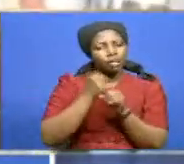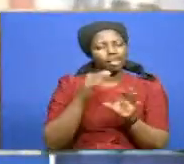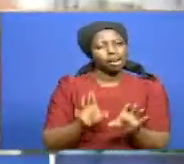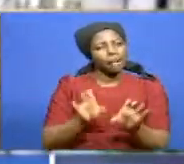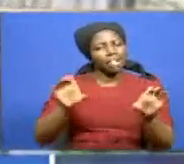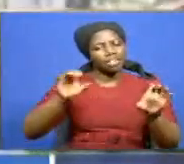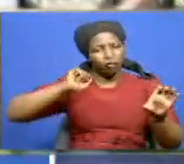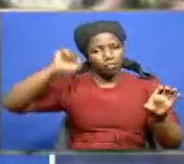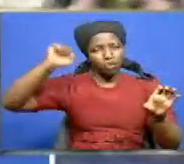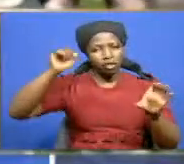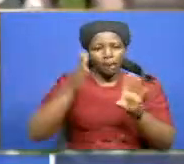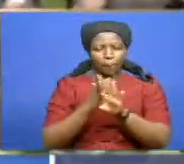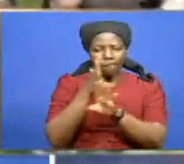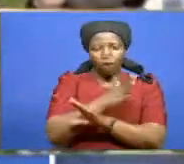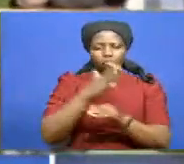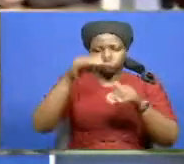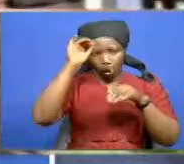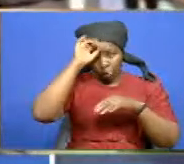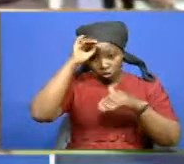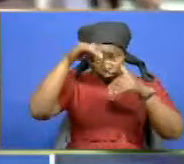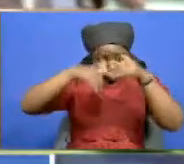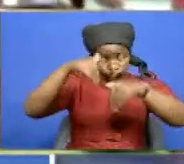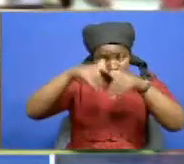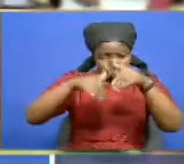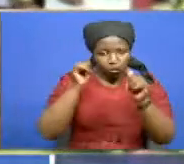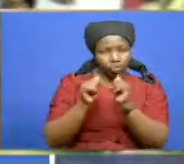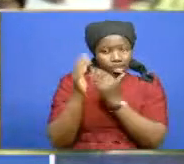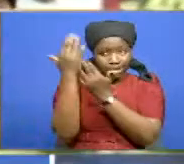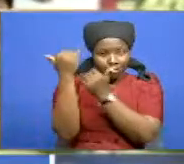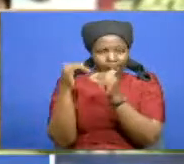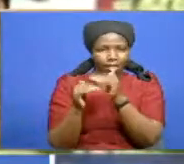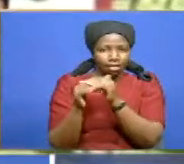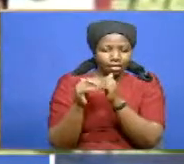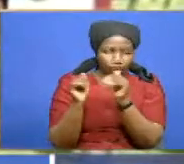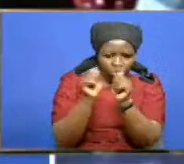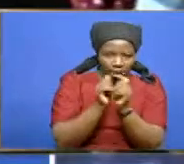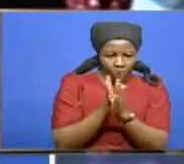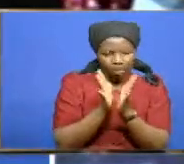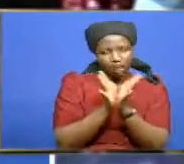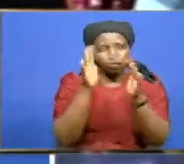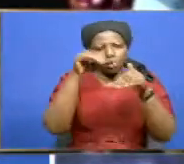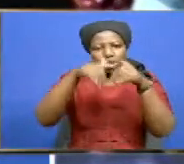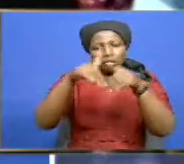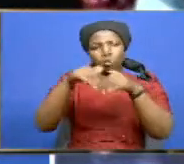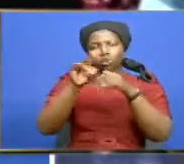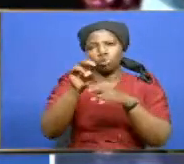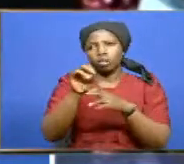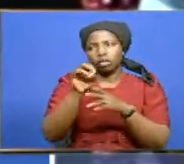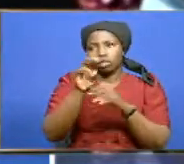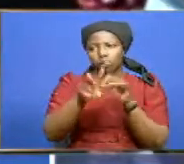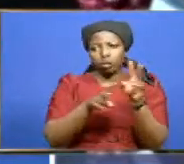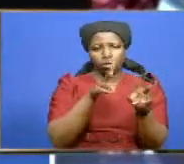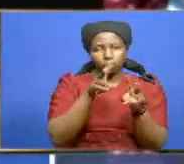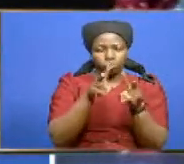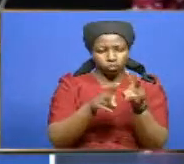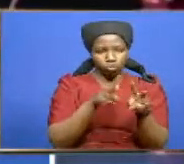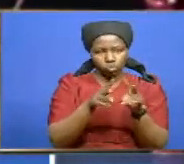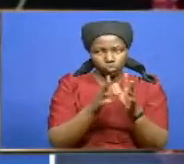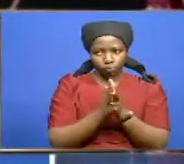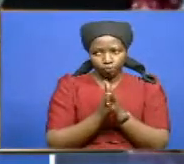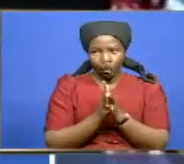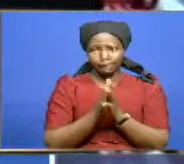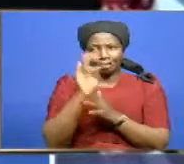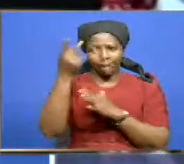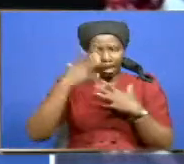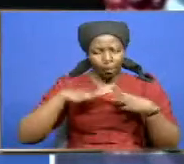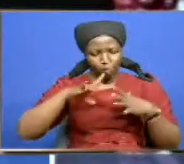ya kura ya maamuzi inayotarajiwa na uchaguzi mkuu wa mwaka 2022. No Kenyan should suffer or die because